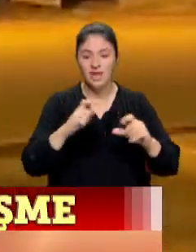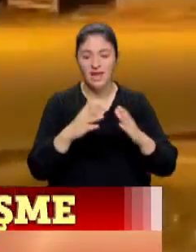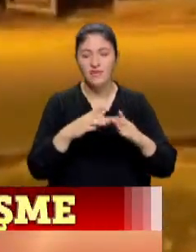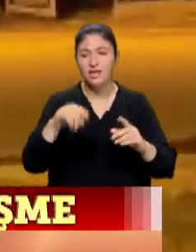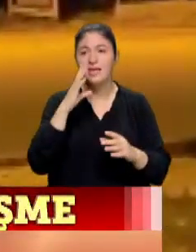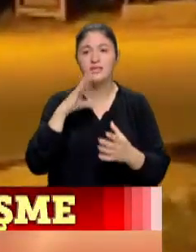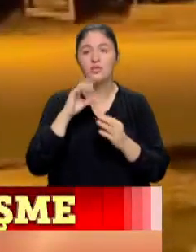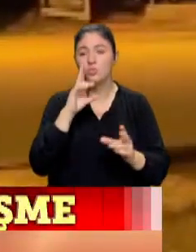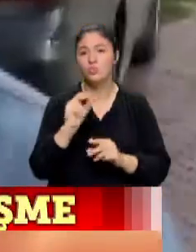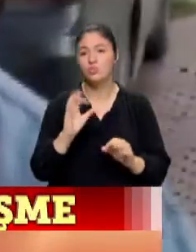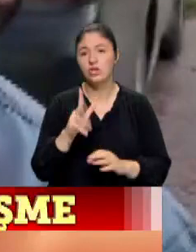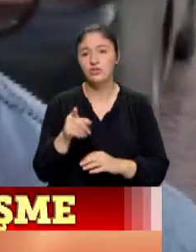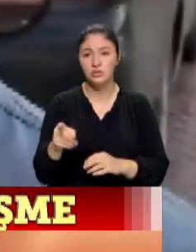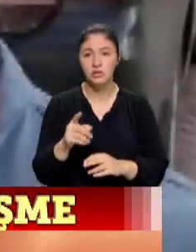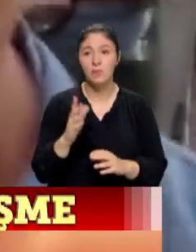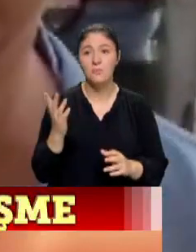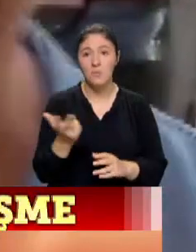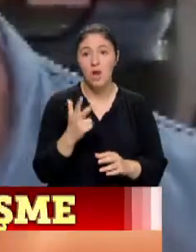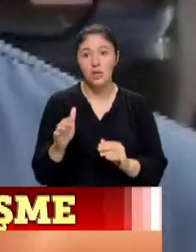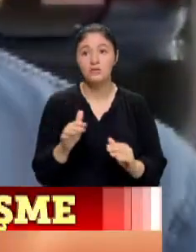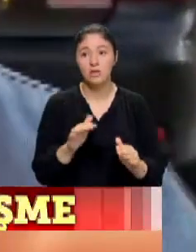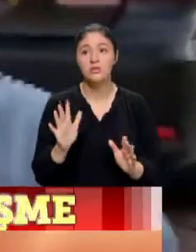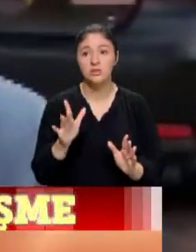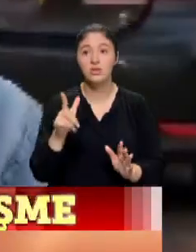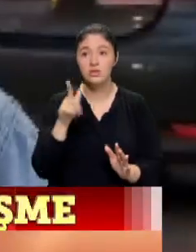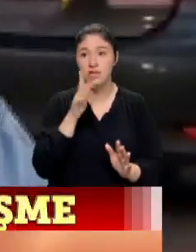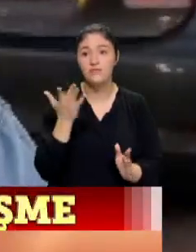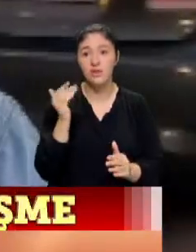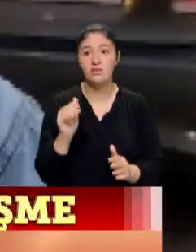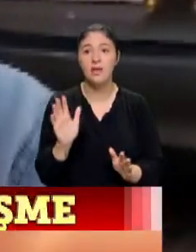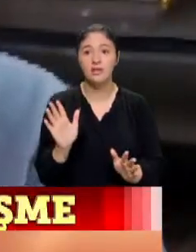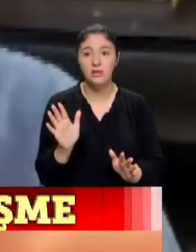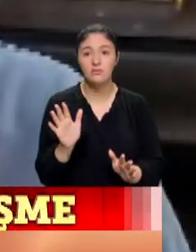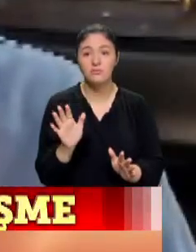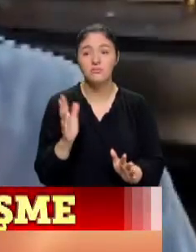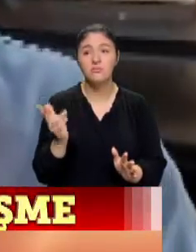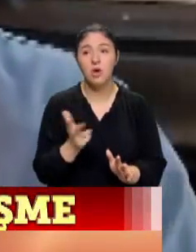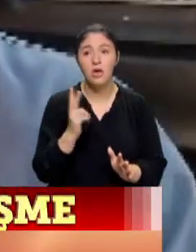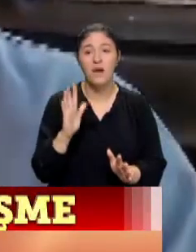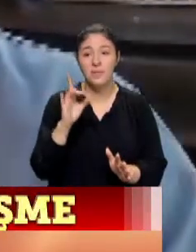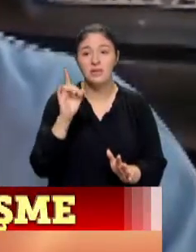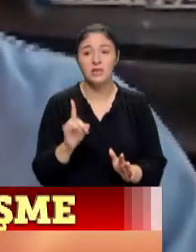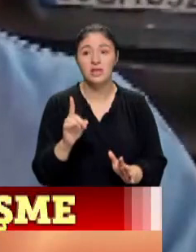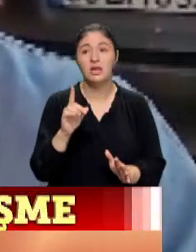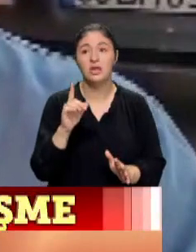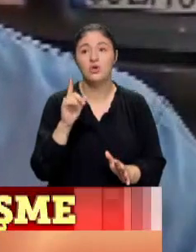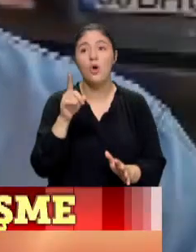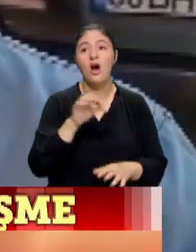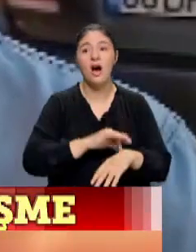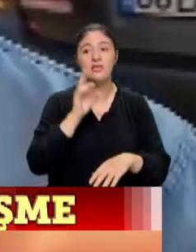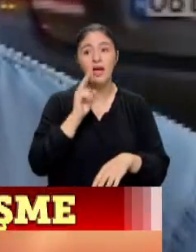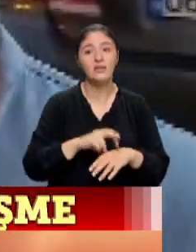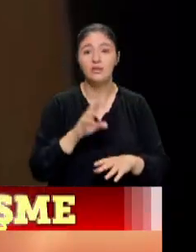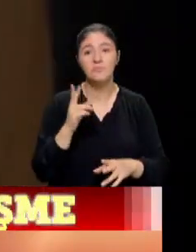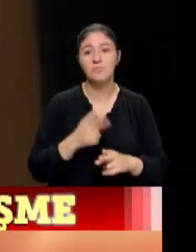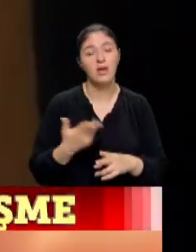kentlerde de insanlar uykusuzdu. Bayağı bir sarsıldı. Sesler falan geldi. Bayağı bir ilk gibi yani. O anı